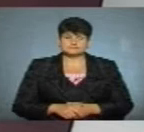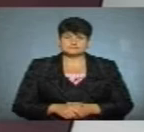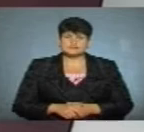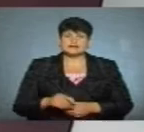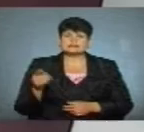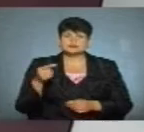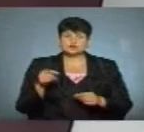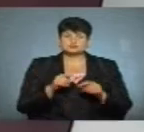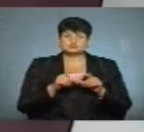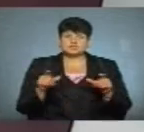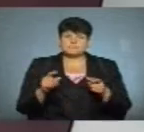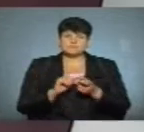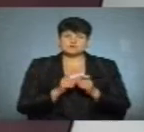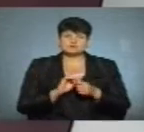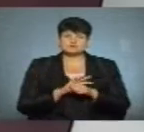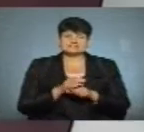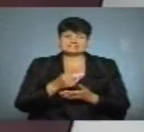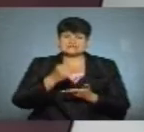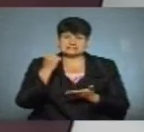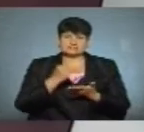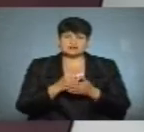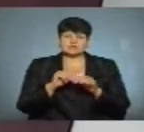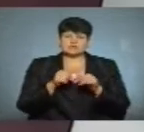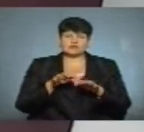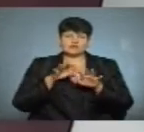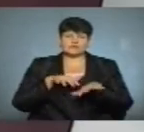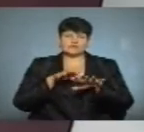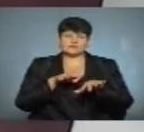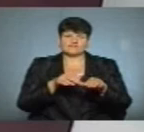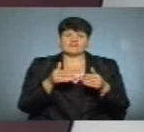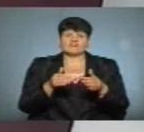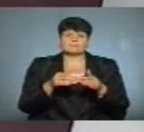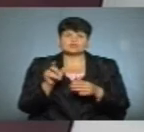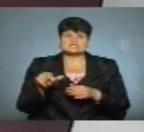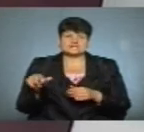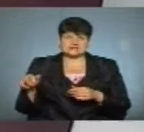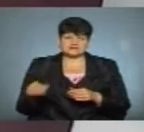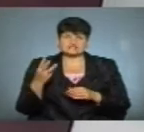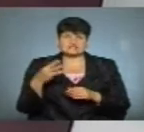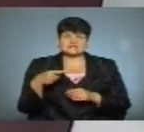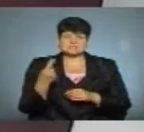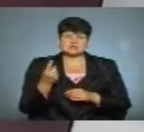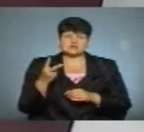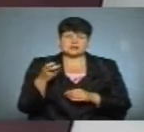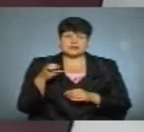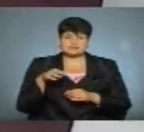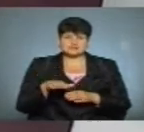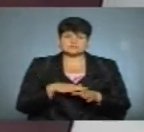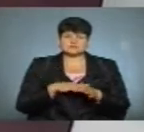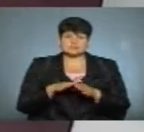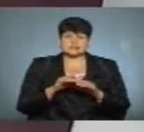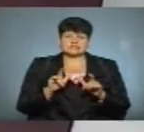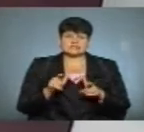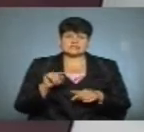Тернопільський штаб боротьби з коронавірусом затвердив формат ходи випускників. У Тернополі вона відбудеться 31 липня з дотриманням